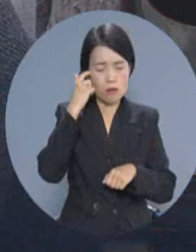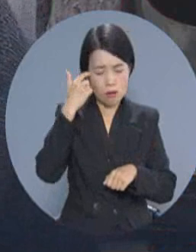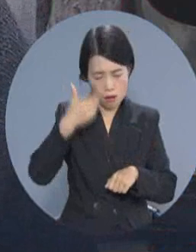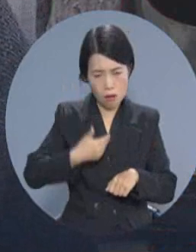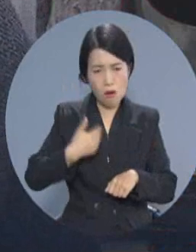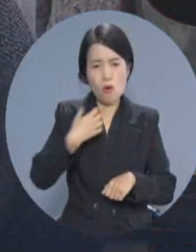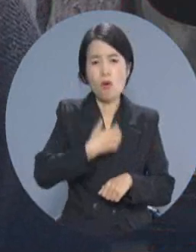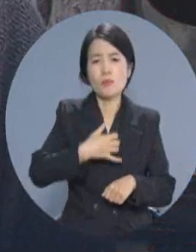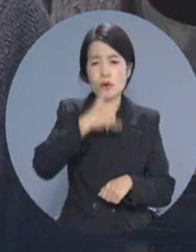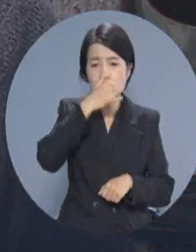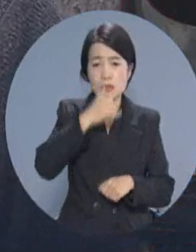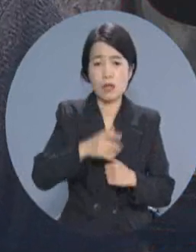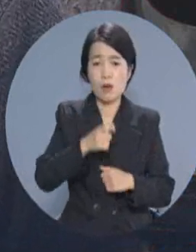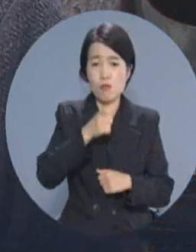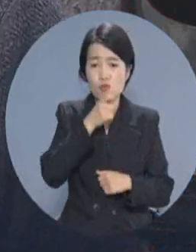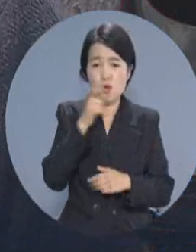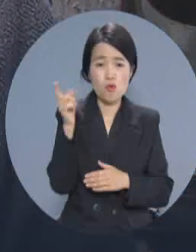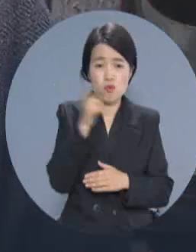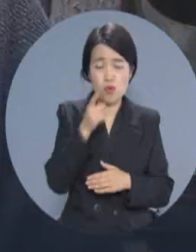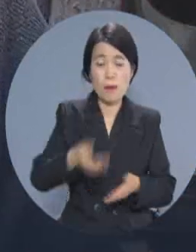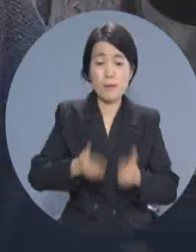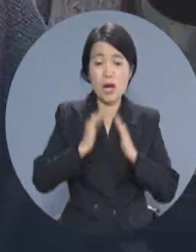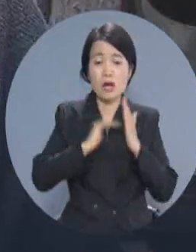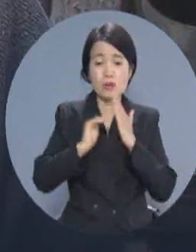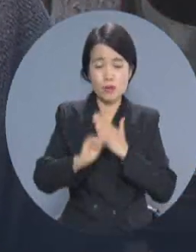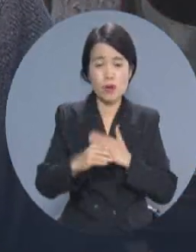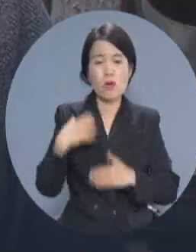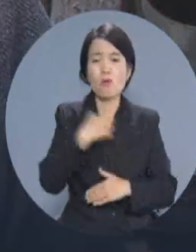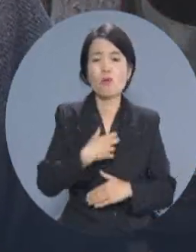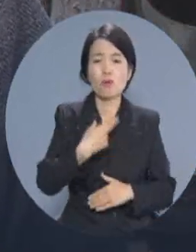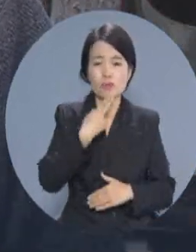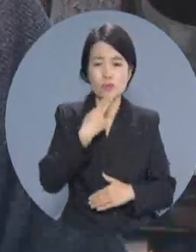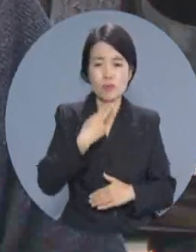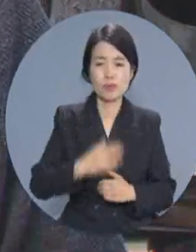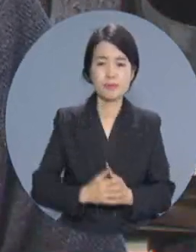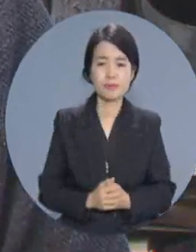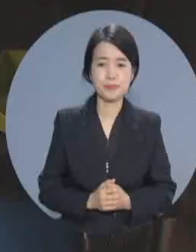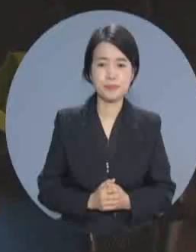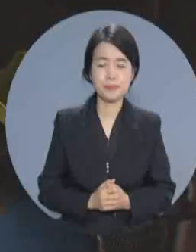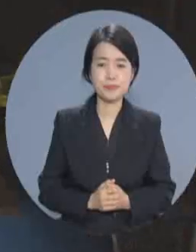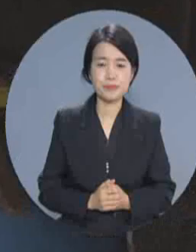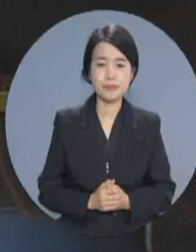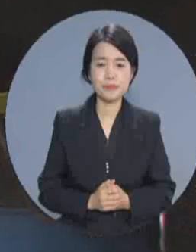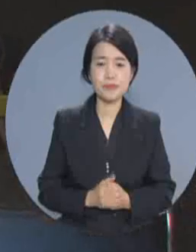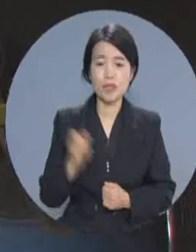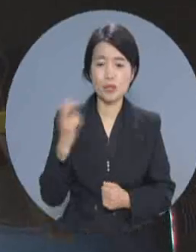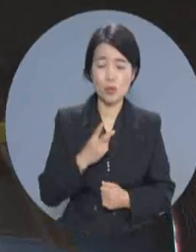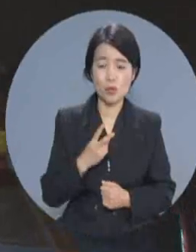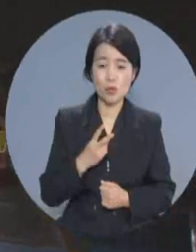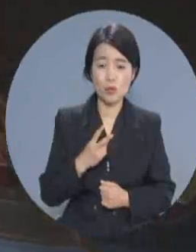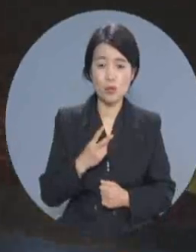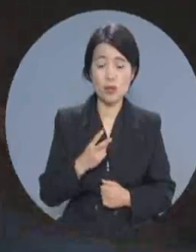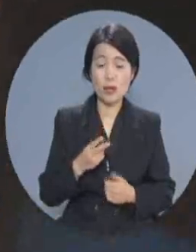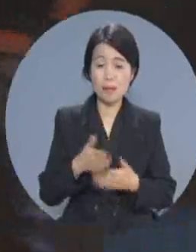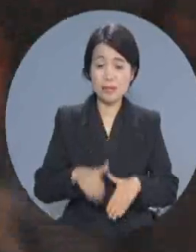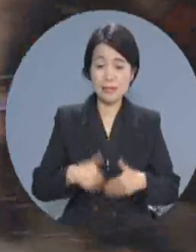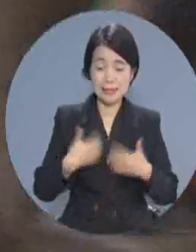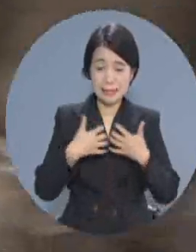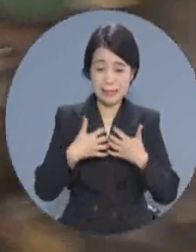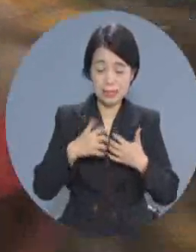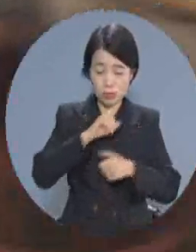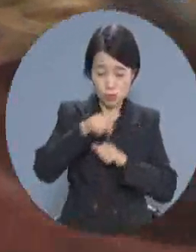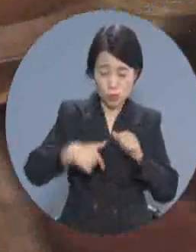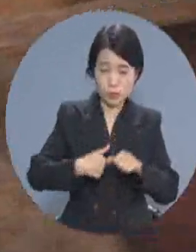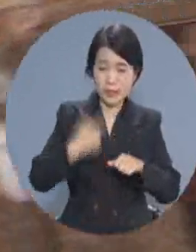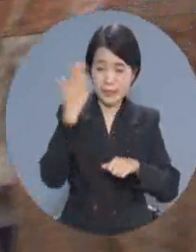이런 염려가 있었는데 이거 설치한 이후에는 아무 걱정이 없어요. 또 보일러 주변을 청소하고